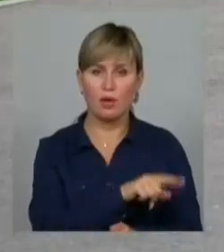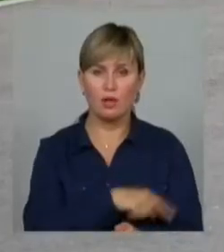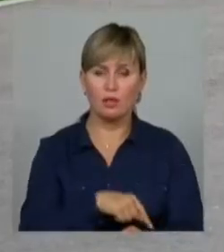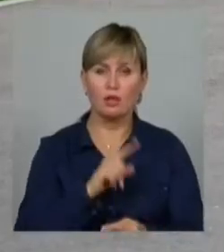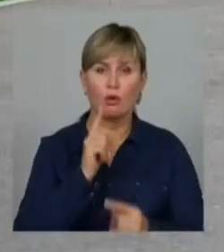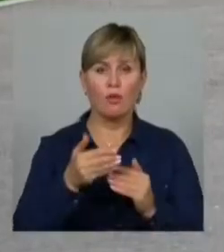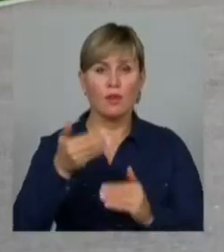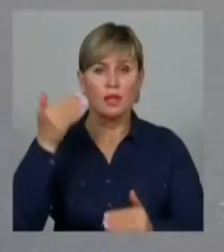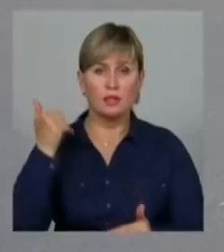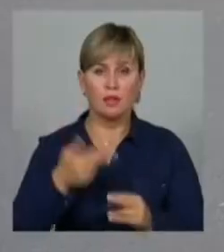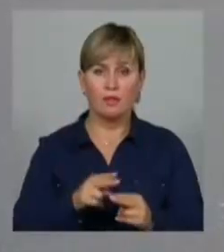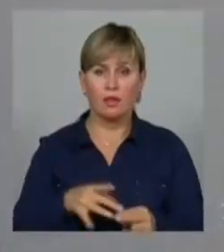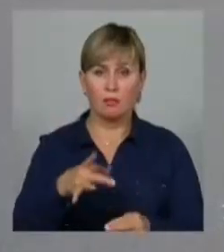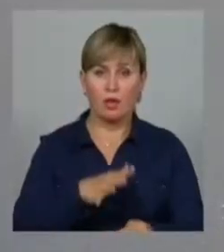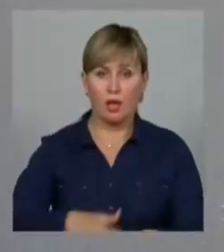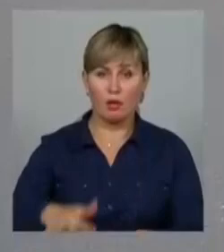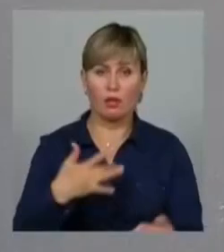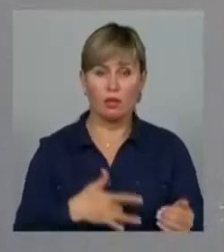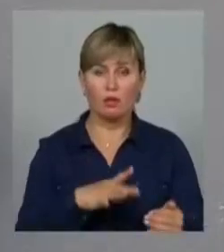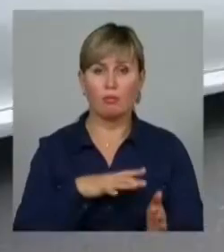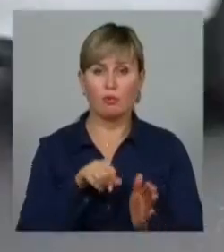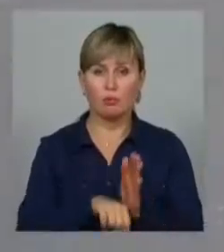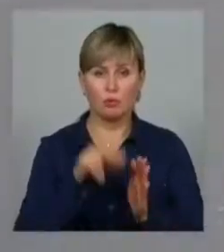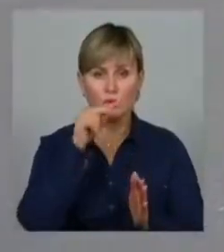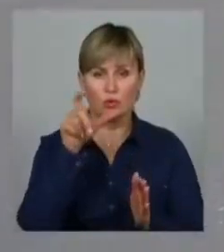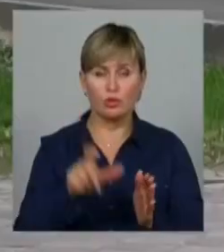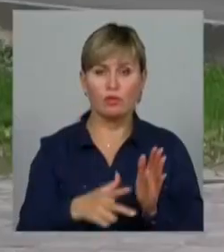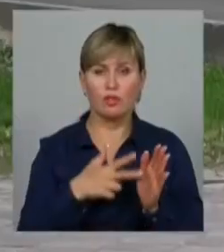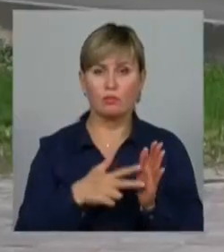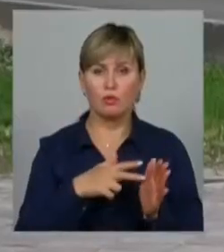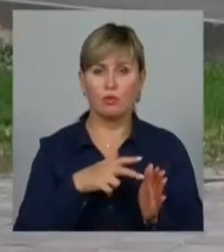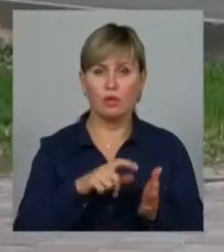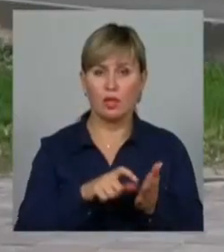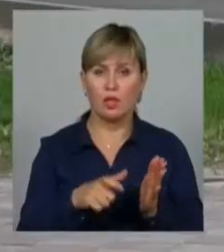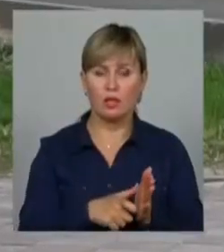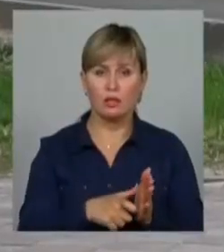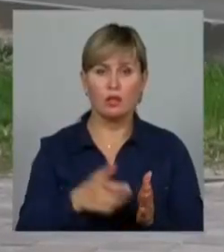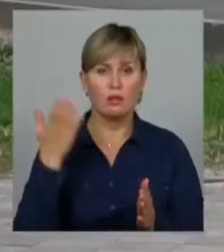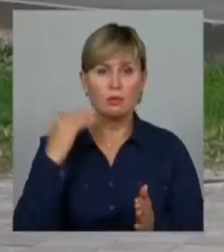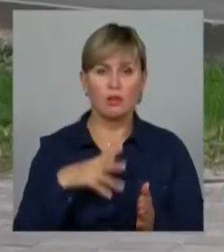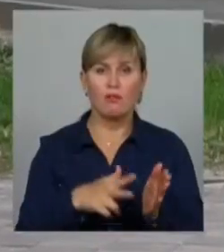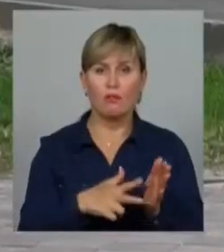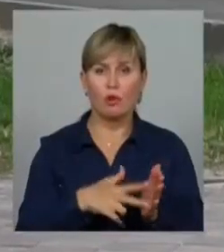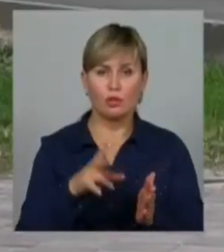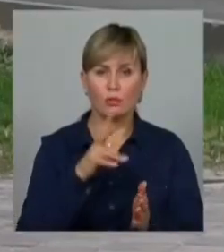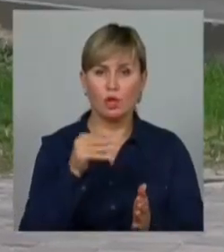меньше года назад в этом же районе Тараза был убит ученик 8 класса. Тогда школьнику нанесли 8